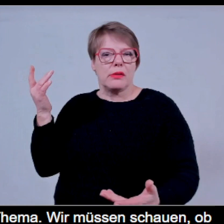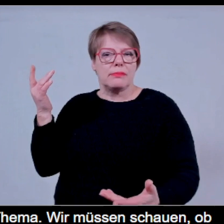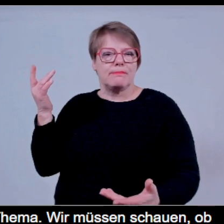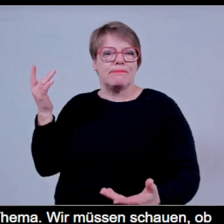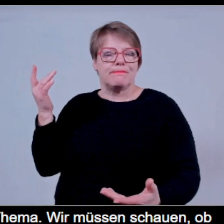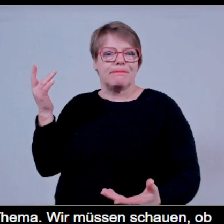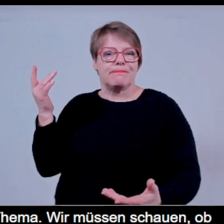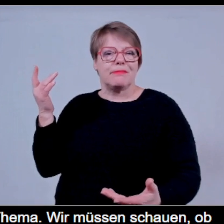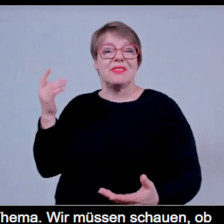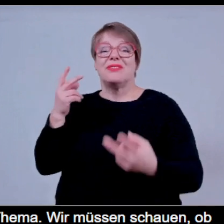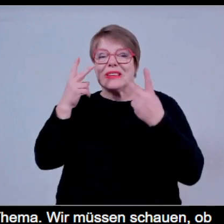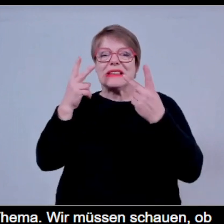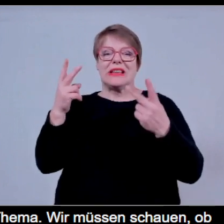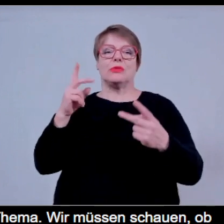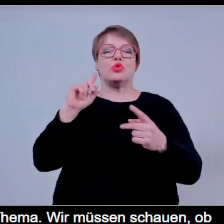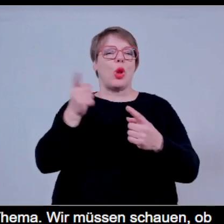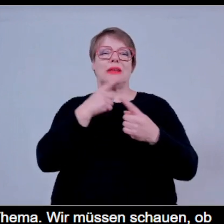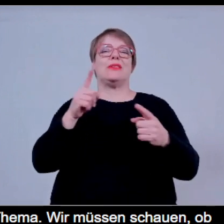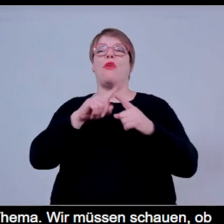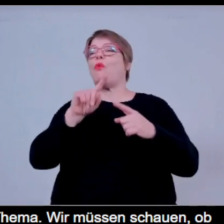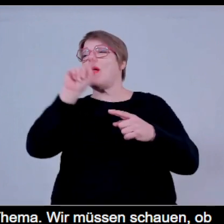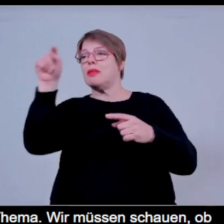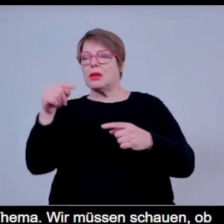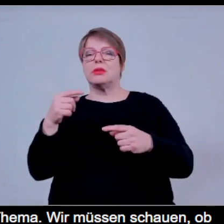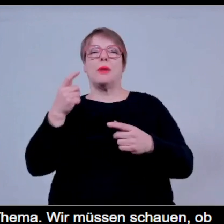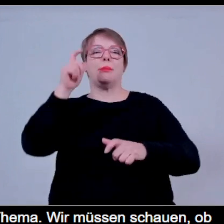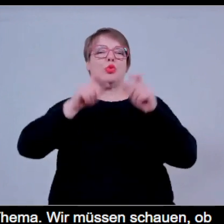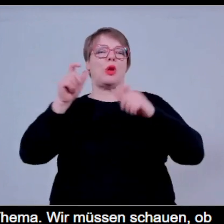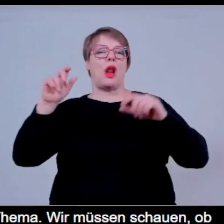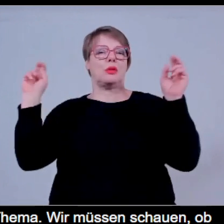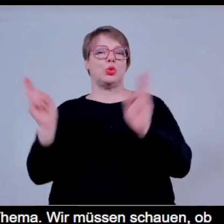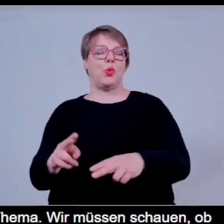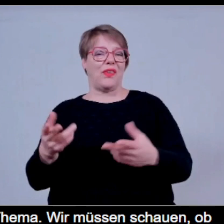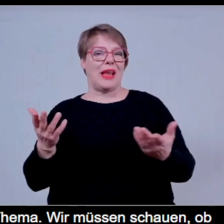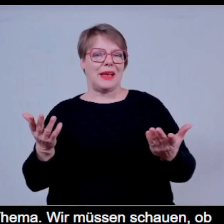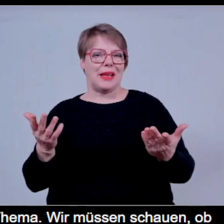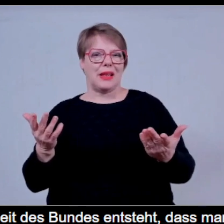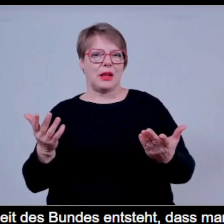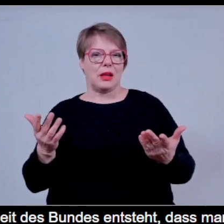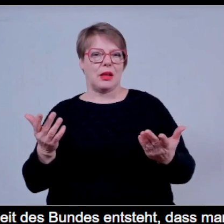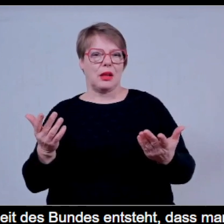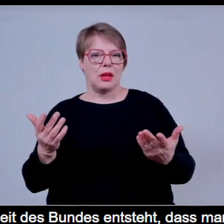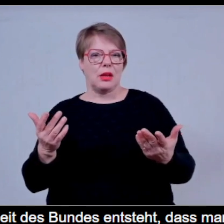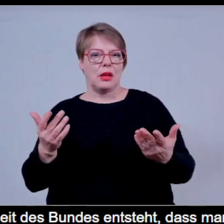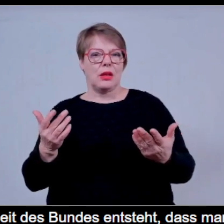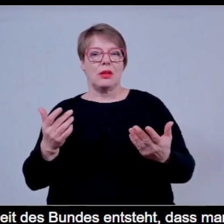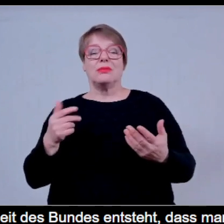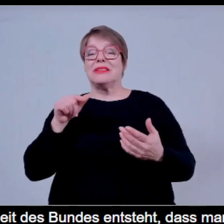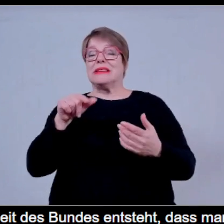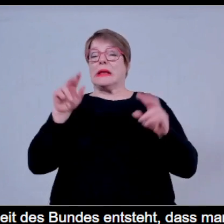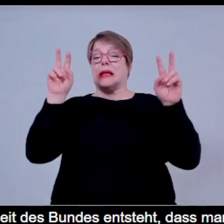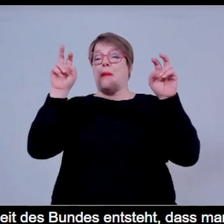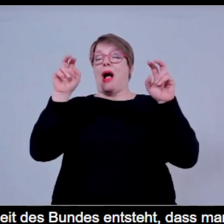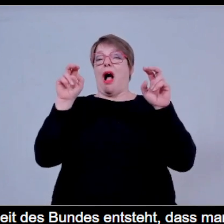immer um die Frage, dass die Ressource Mensch fehlt. Und deswegen ist es unabdingbar, dass die auch an erster Stelle bei allen Reformen und bei allen Bemühungen